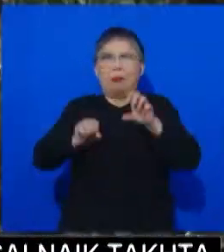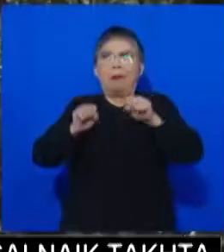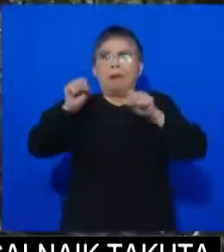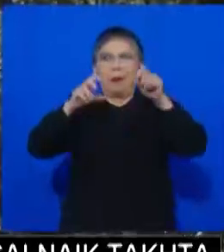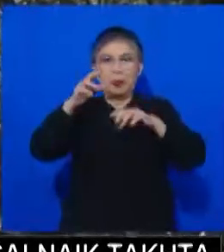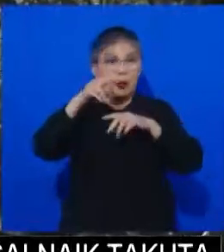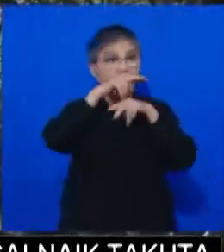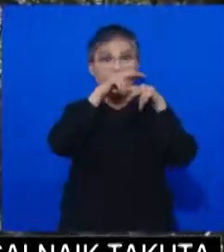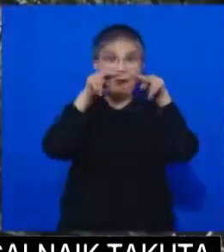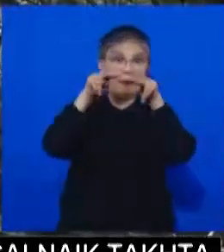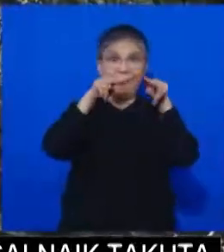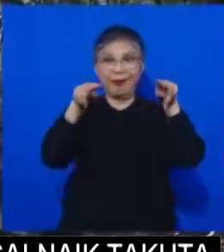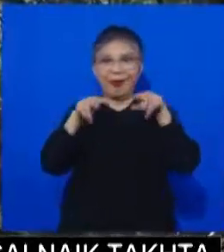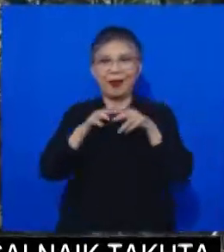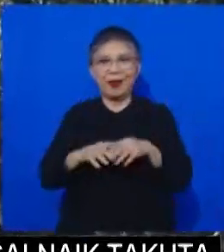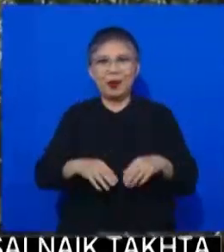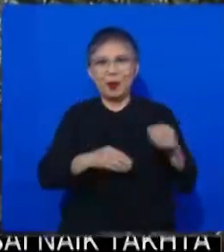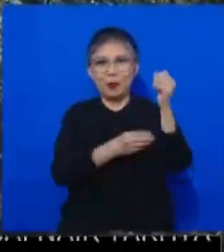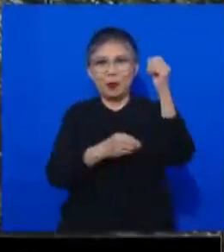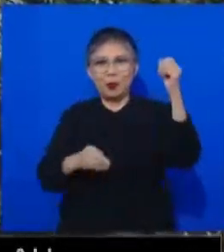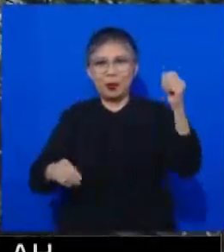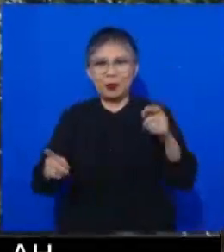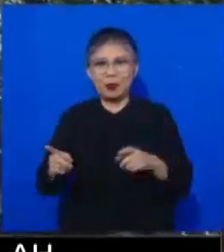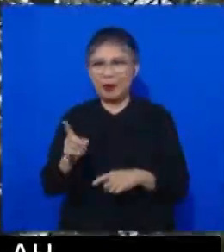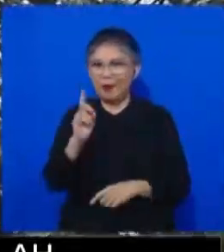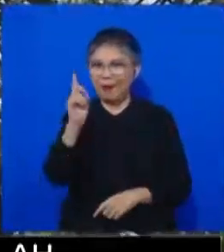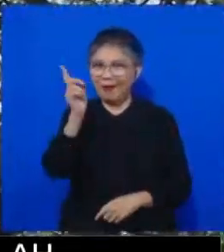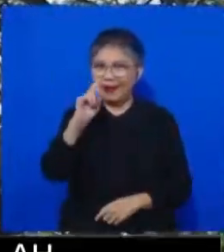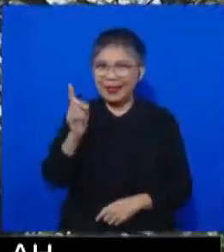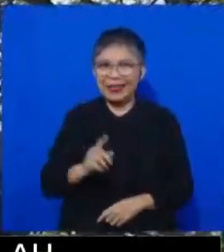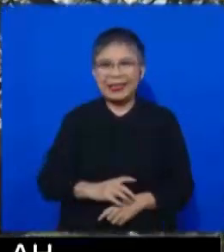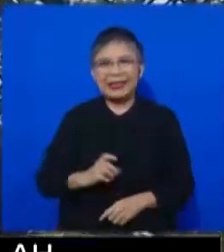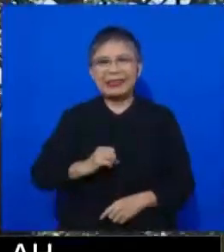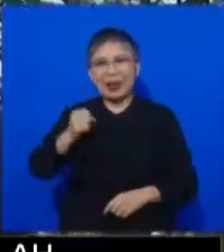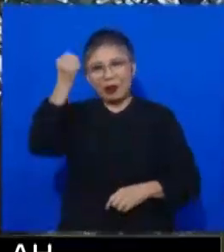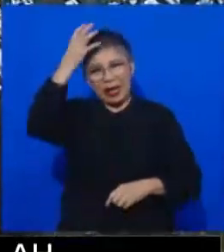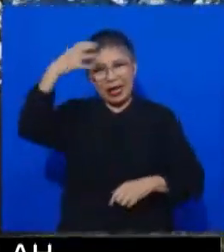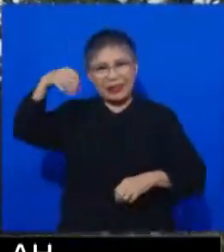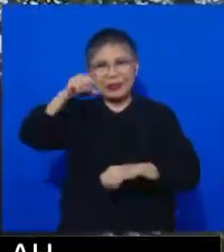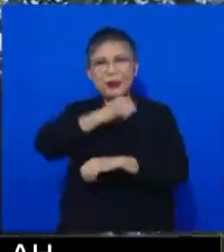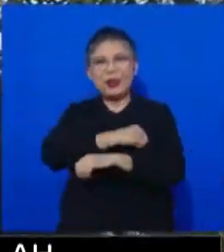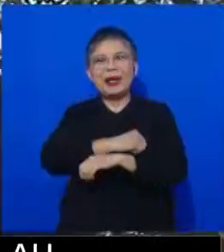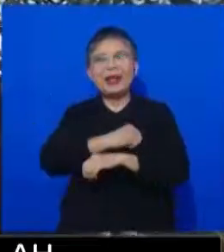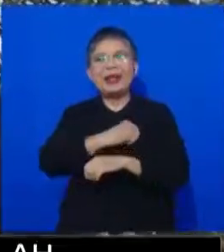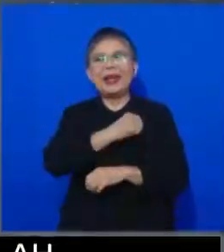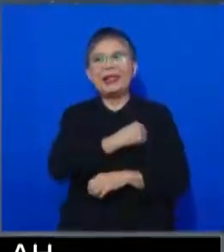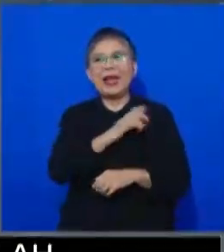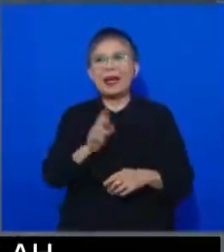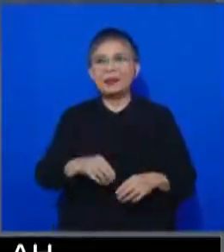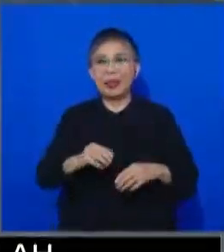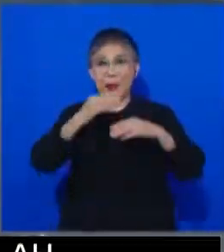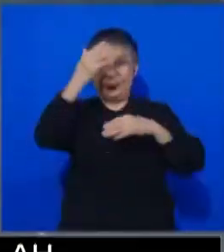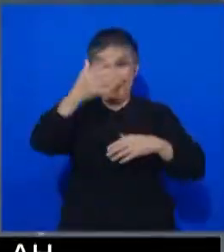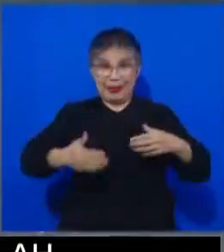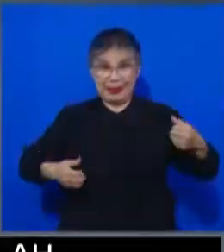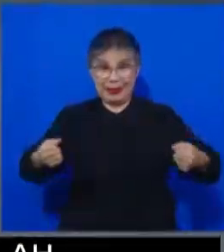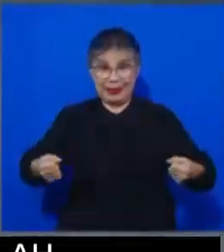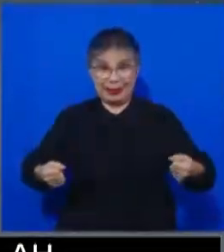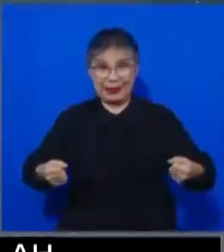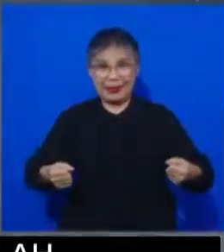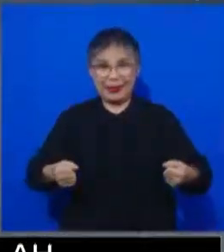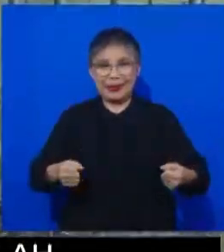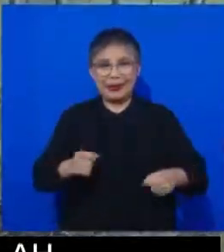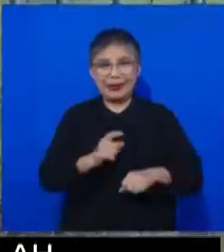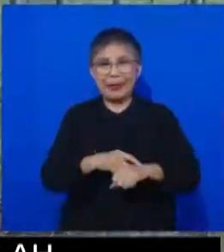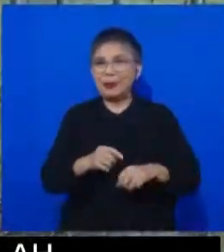siang. Petugas bandara menyebut, untuk menuju pesawat, para calon haji langsung menggunakan bus dari asrama haji, sehingga saat mendekati jam